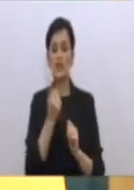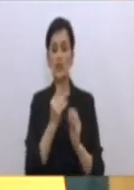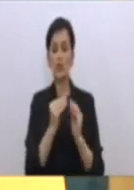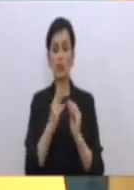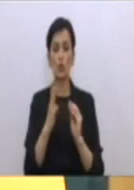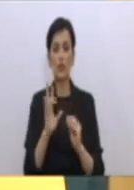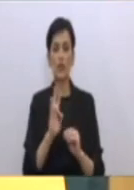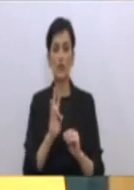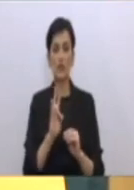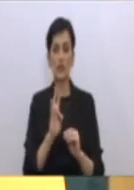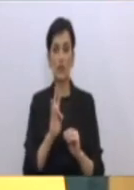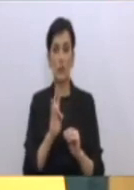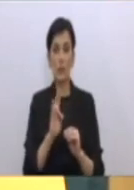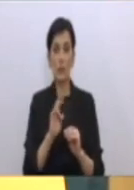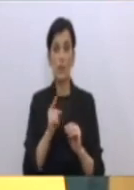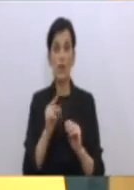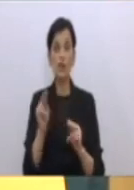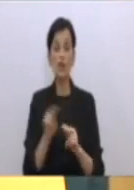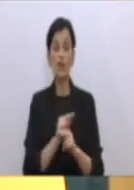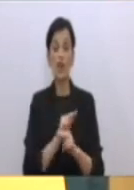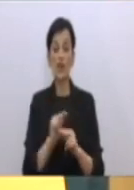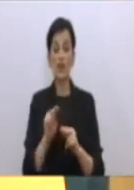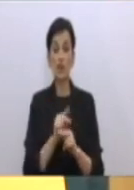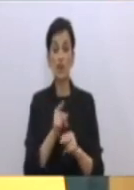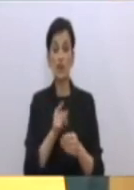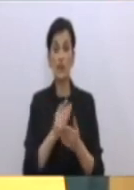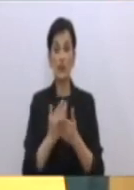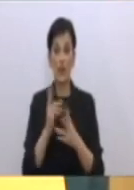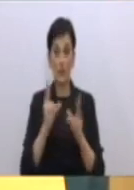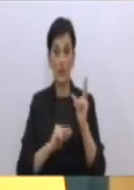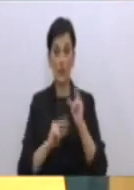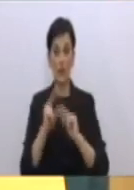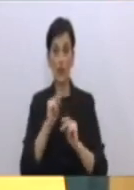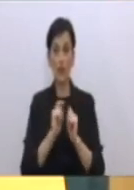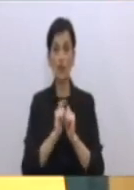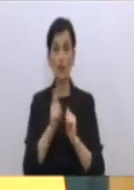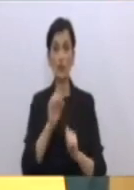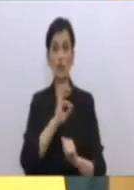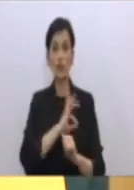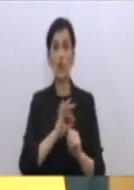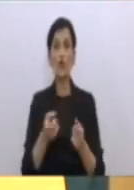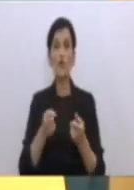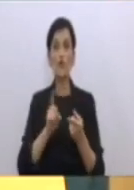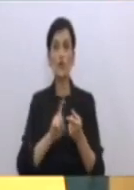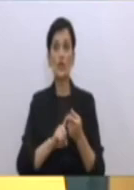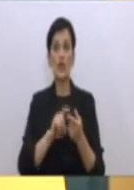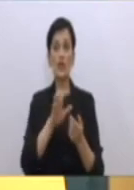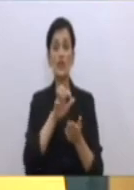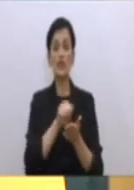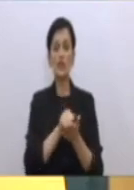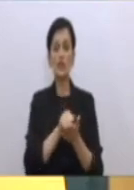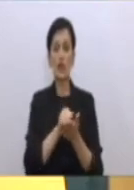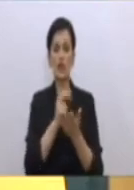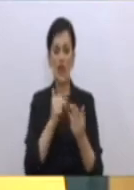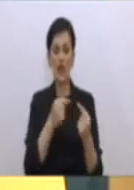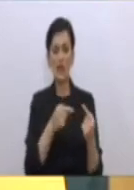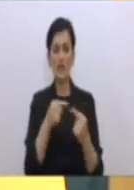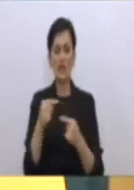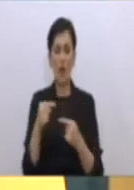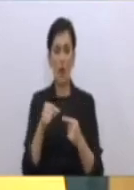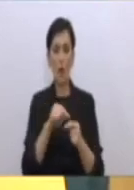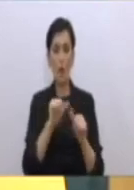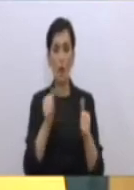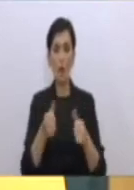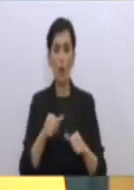ივნისისა. Შენიშნა არის ამ ნაწილის გათვალისწინებული საგადასახადო შეღავათი ვრცელდება იჯარით, ლიზინგთან სხვა ამგვარი ფორმით